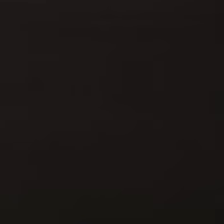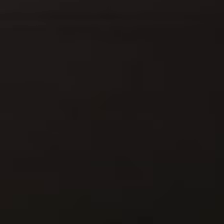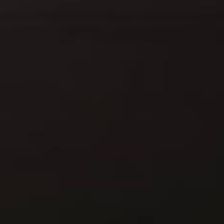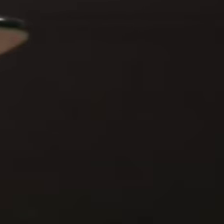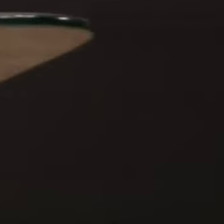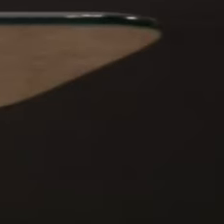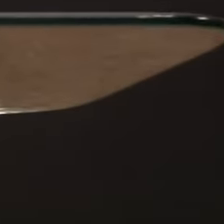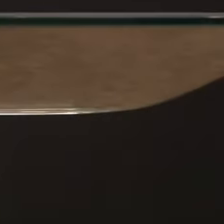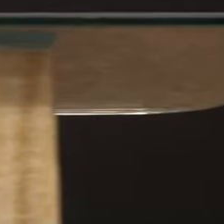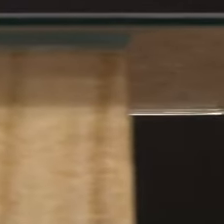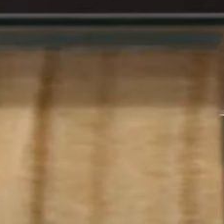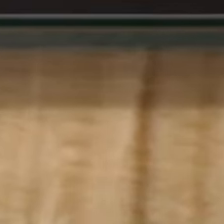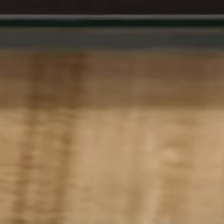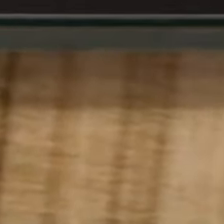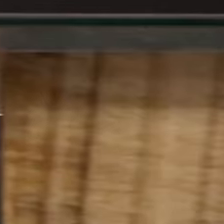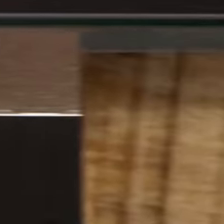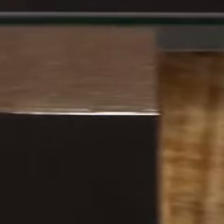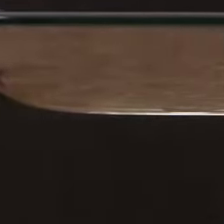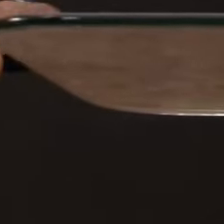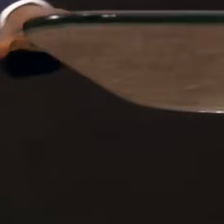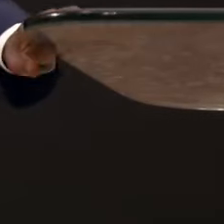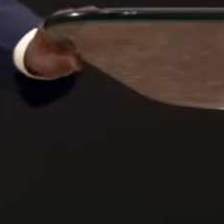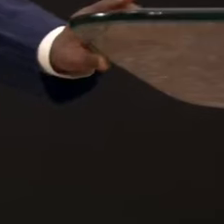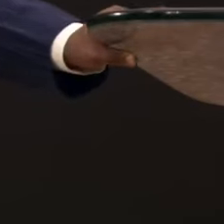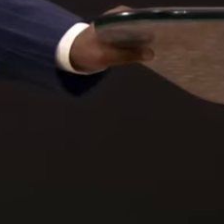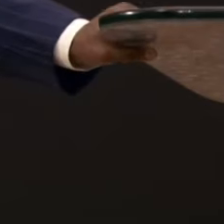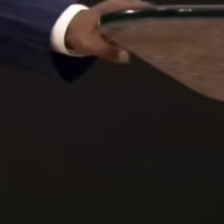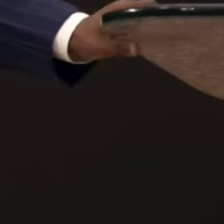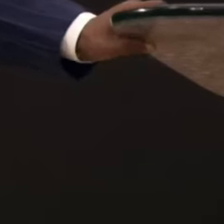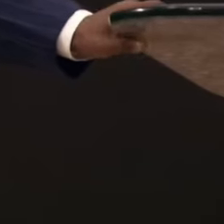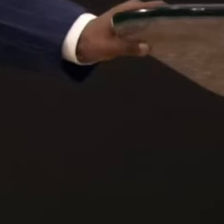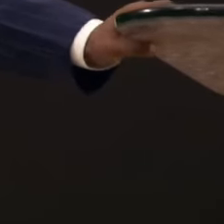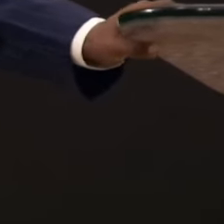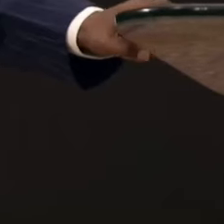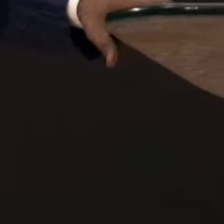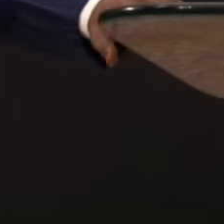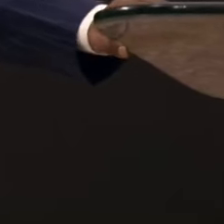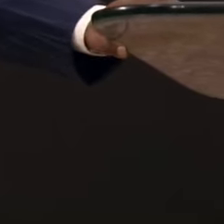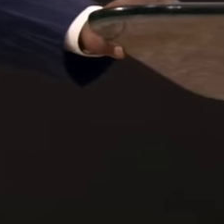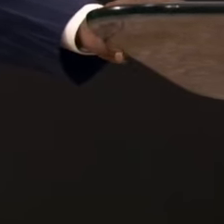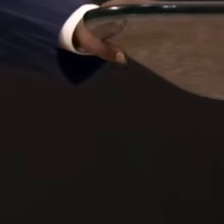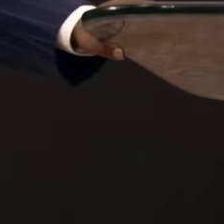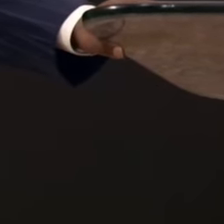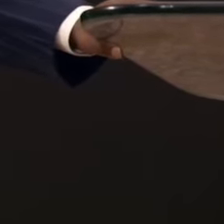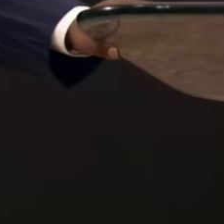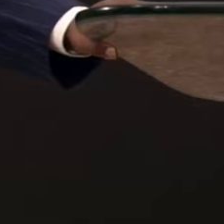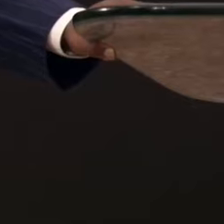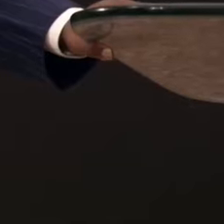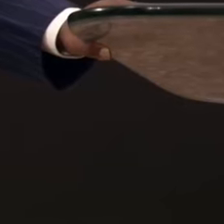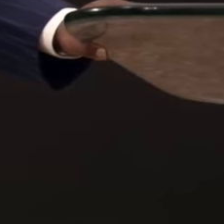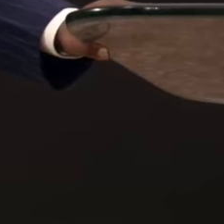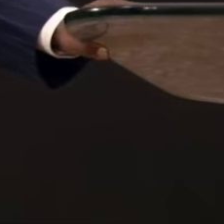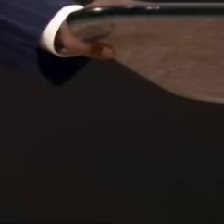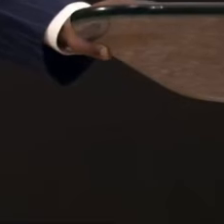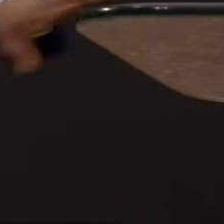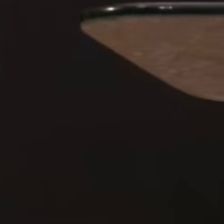Comment demeurons-nous fermes en suivant le Seigneur, en le servant, sans regarder ici et là? C'est par la